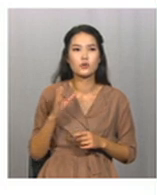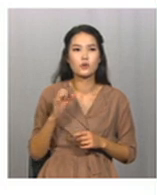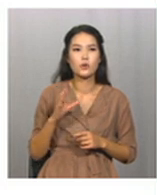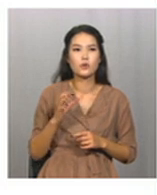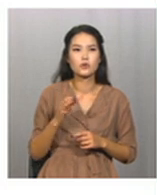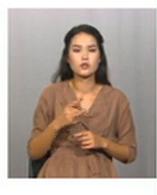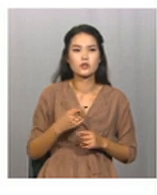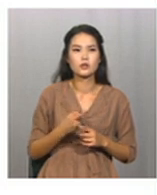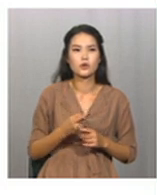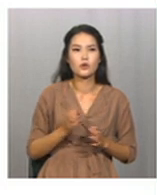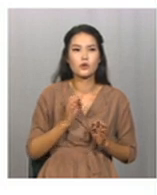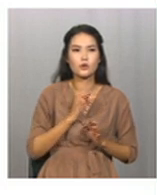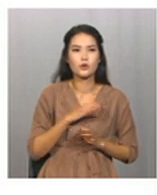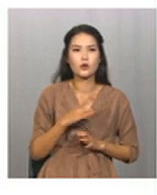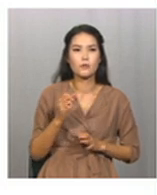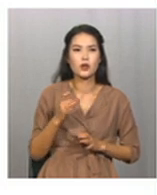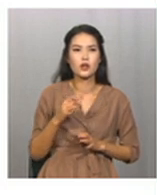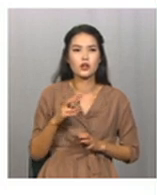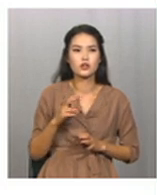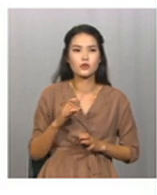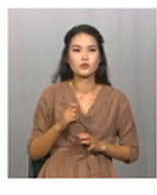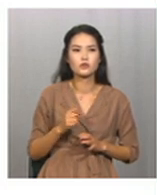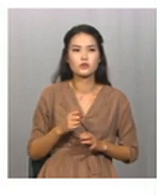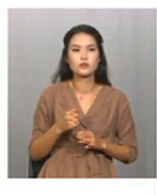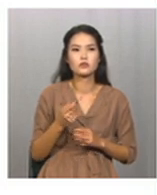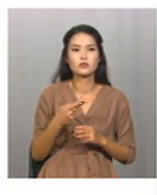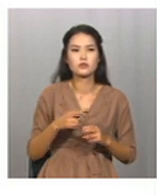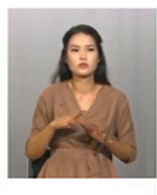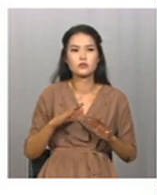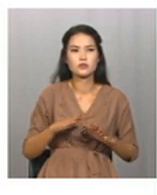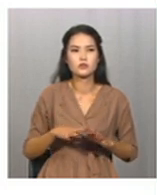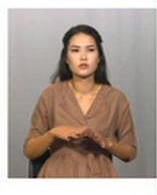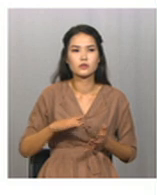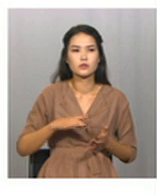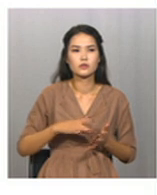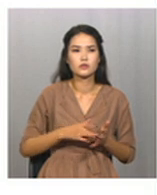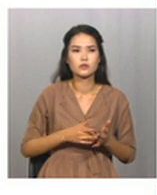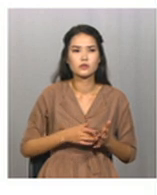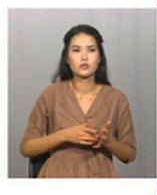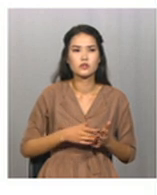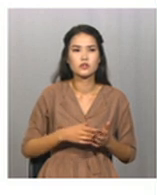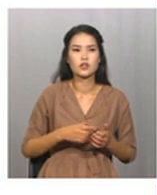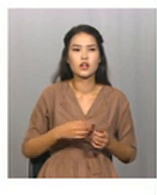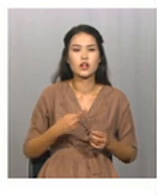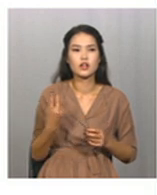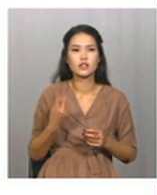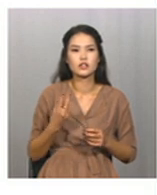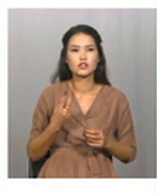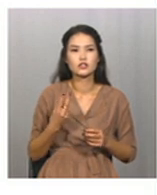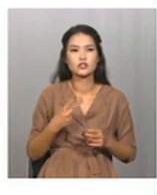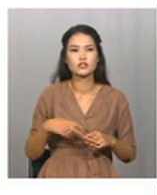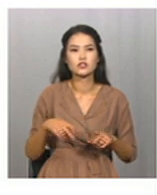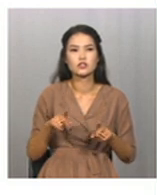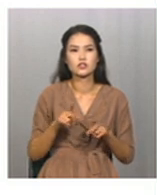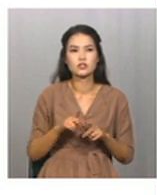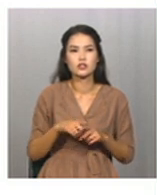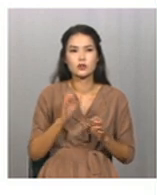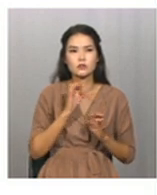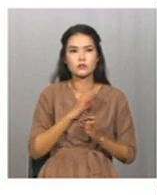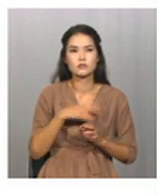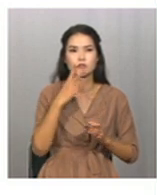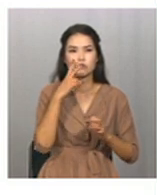қолданса баяндаушы шартты рай тұлғасында тиянақсыз келіп, екінші жай сөйлеміне бағынып тұр.